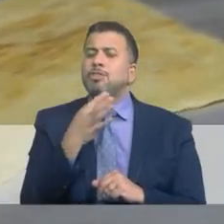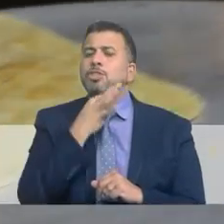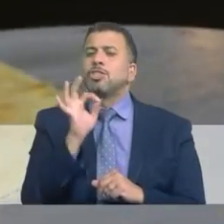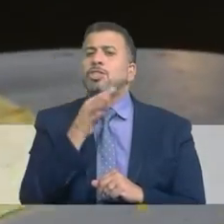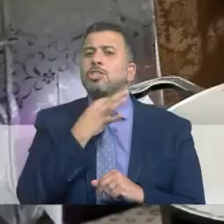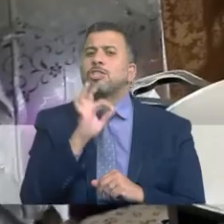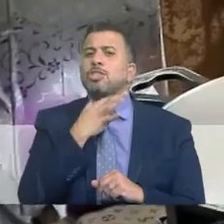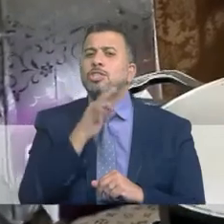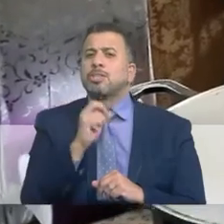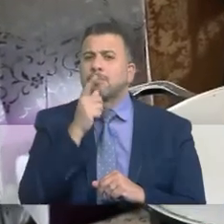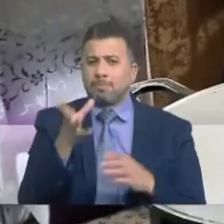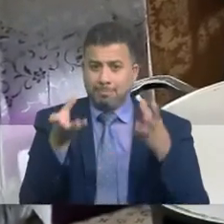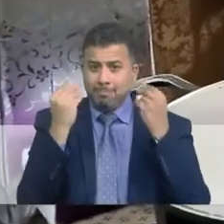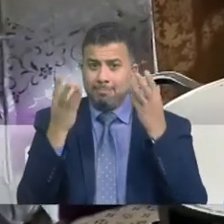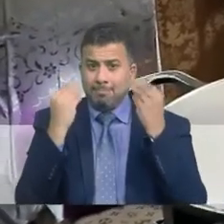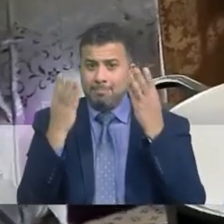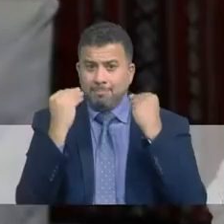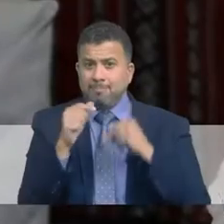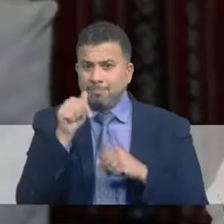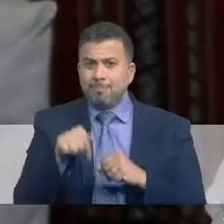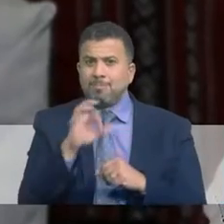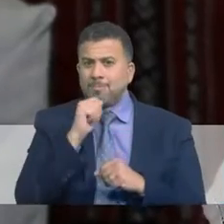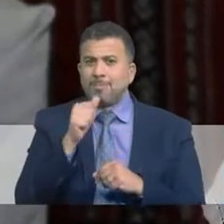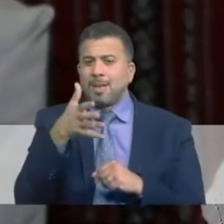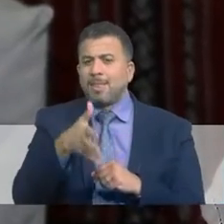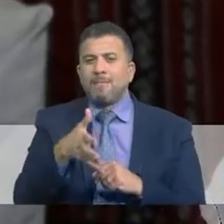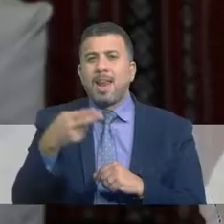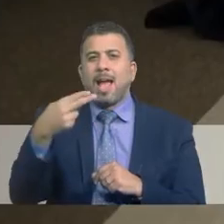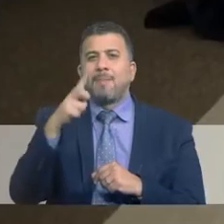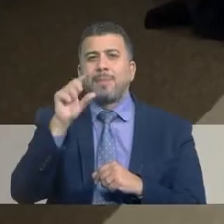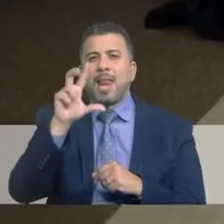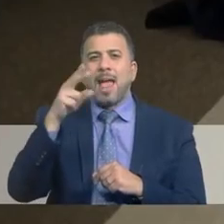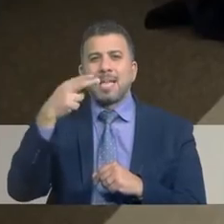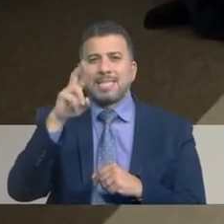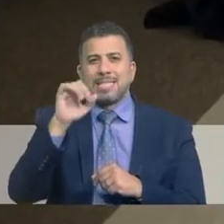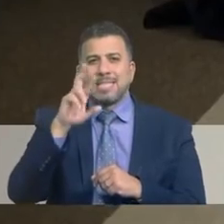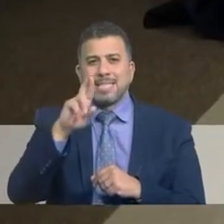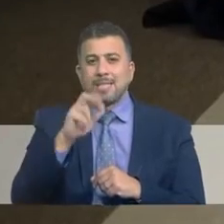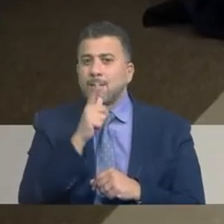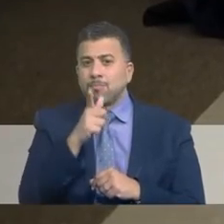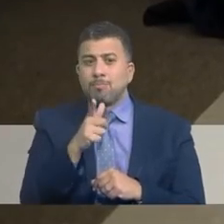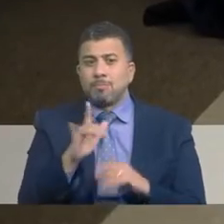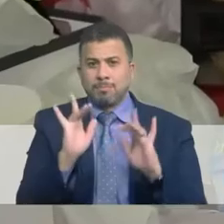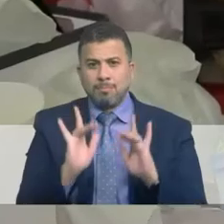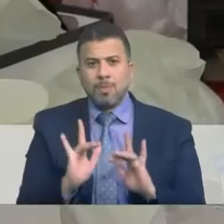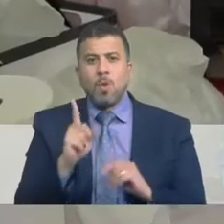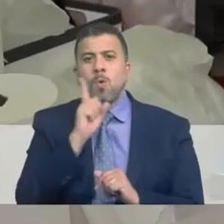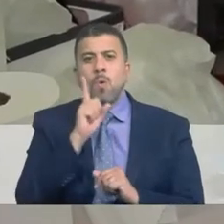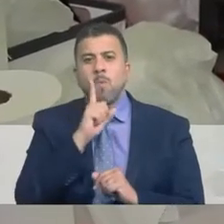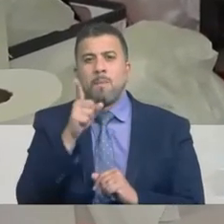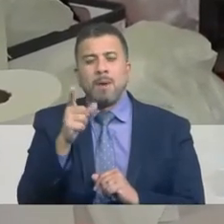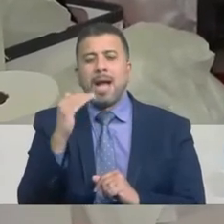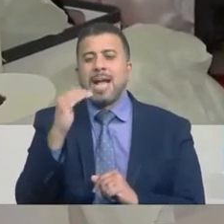جديدا من المعرفة، كما هو الحال مع الطفل عبد العزيز الذي انتهز فرصة الجلوس مع الأم